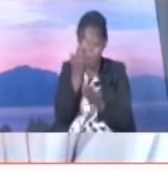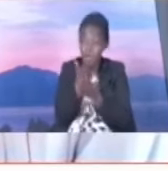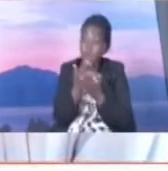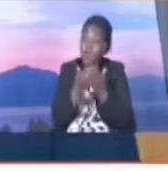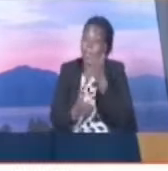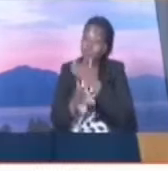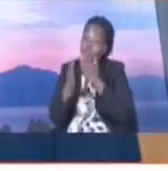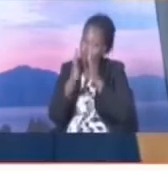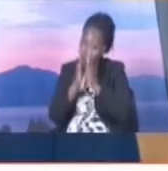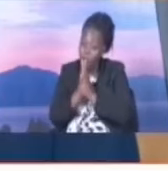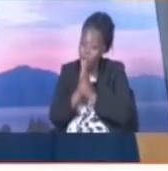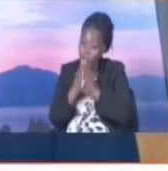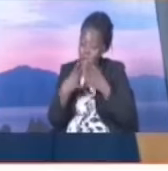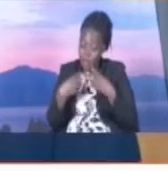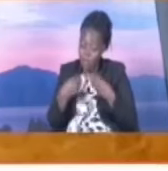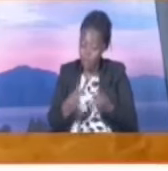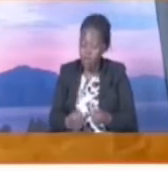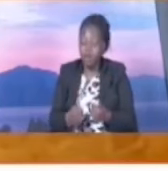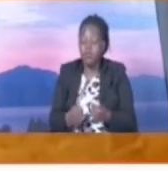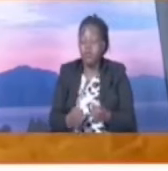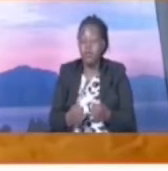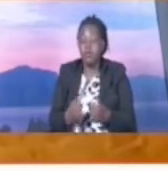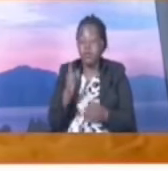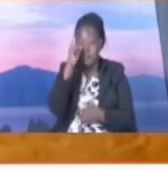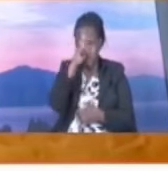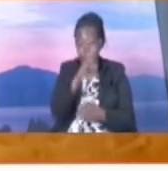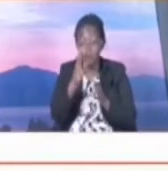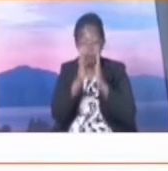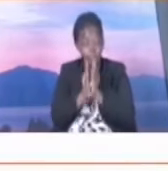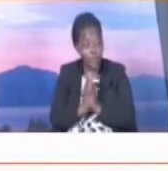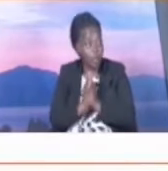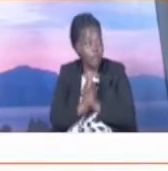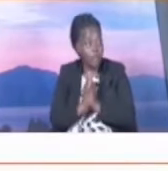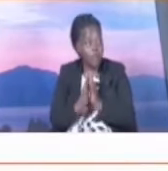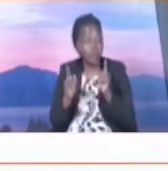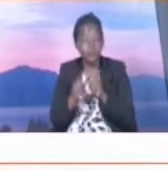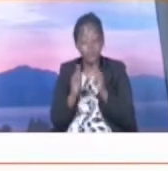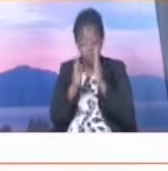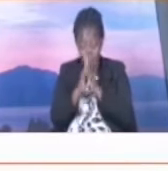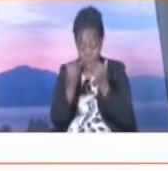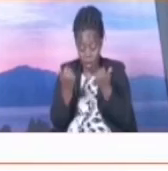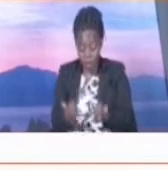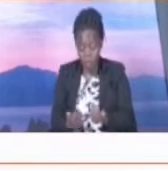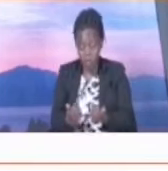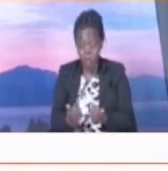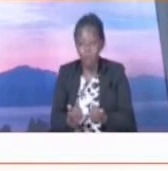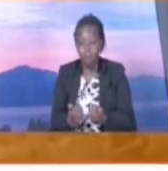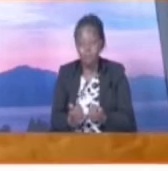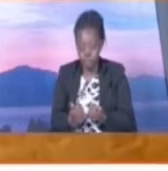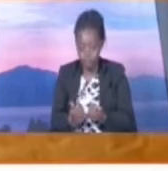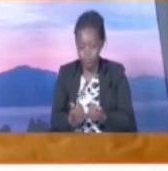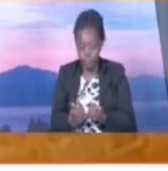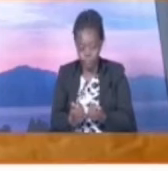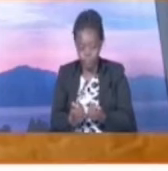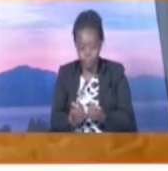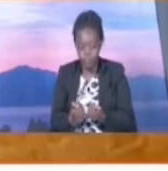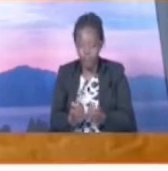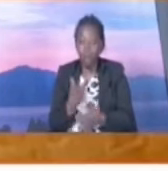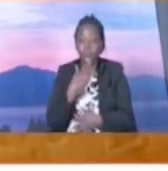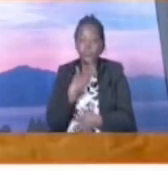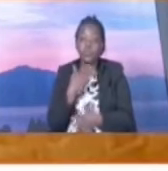Kabaka n'okumukozesa eby'amaanyi. Tumusabira era kwe kusaba kuno okwaleero kwe tubaddeko nga